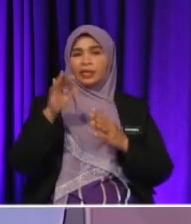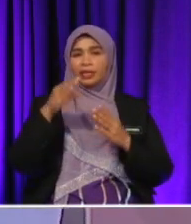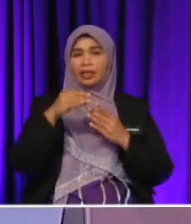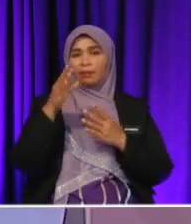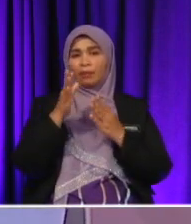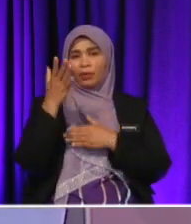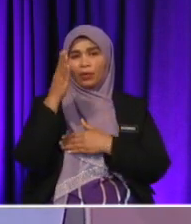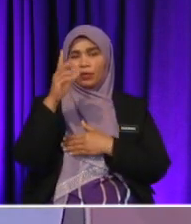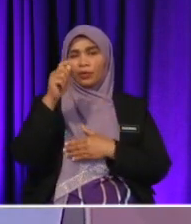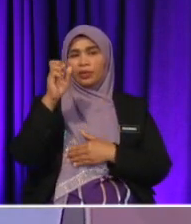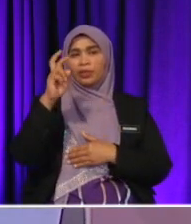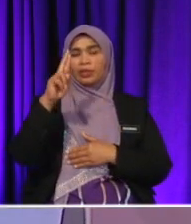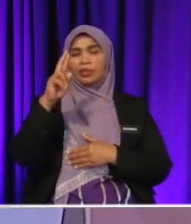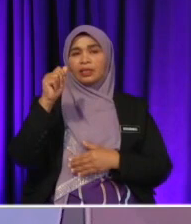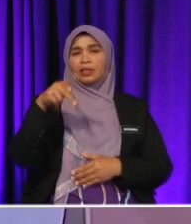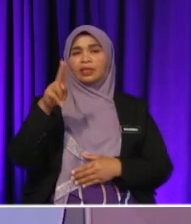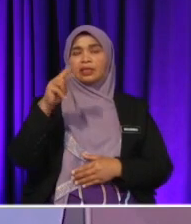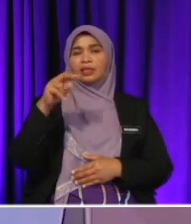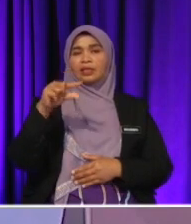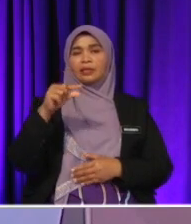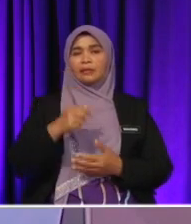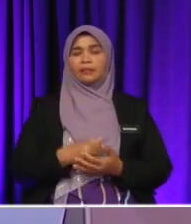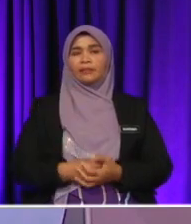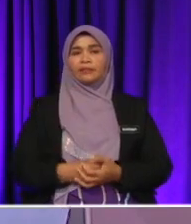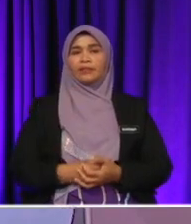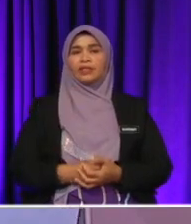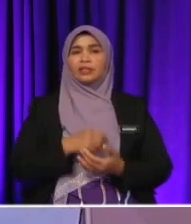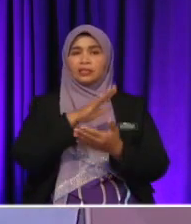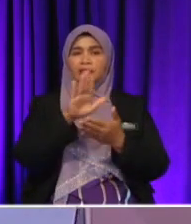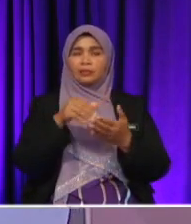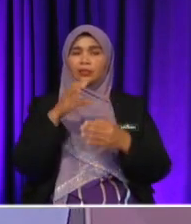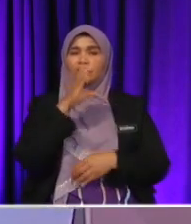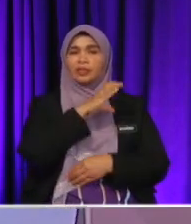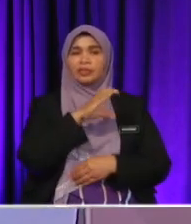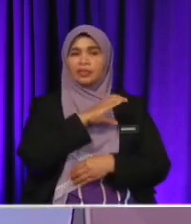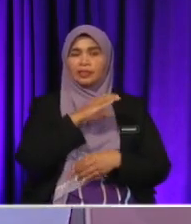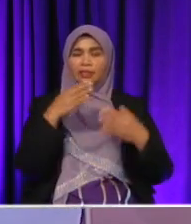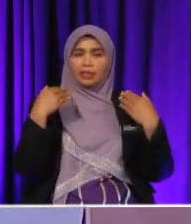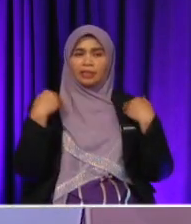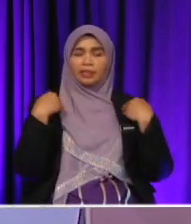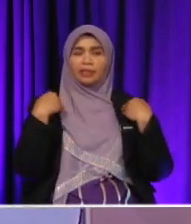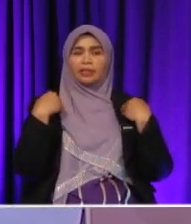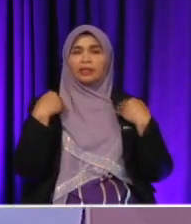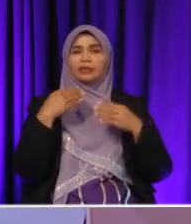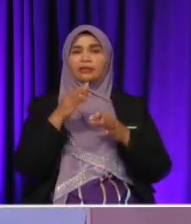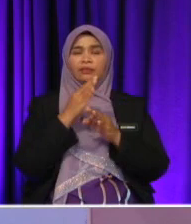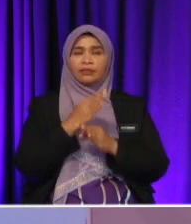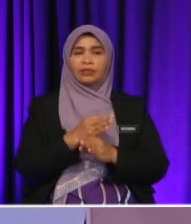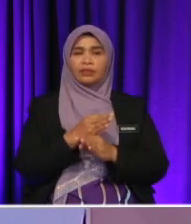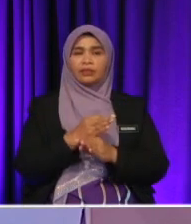jadi jawaban Irfan adalah sangat padat Sebab semua ciri-cirinya ada fungsinya